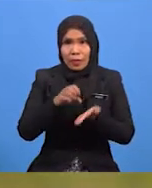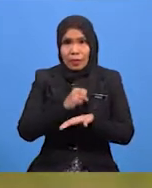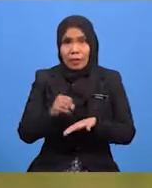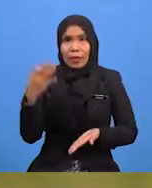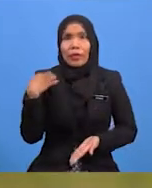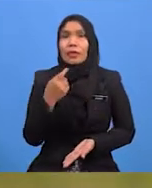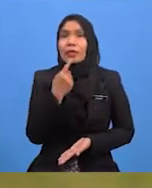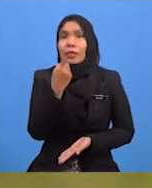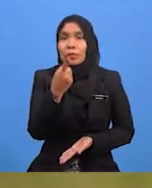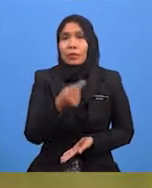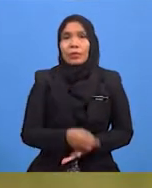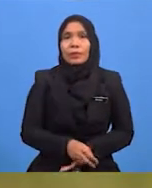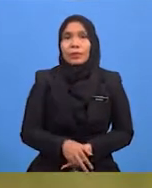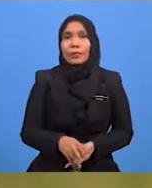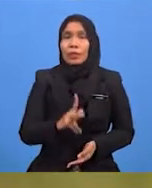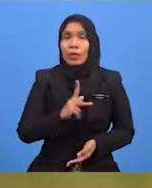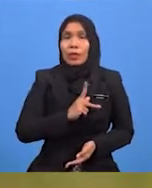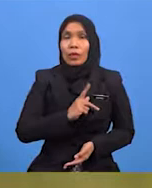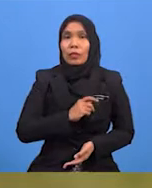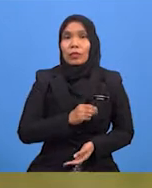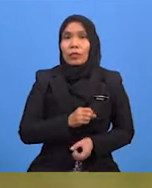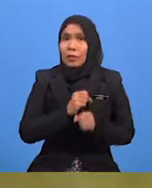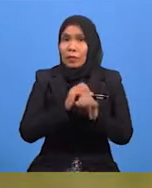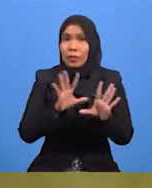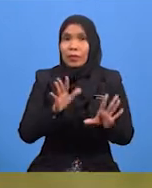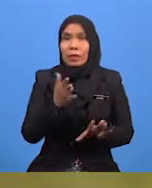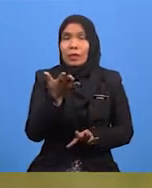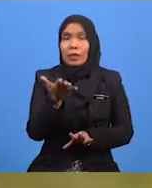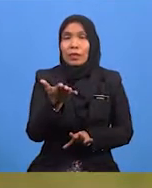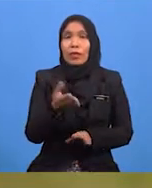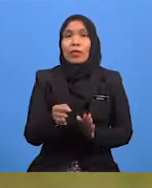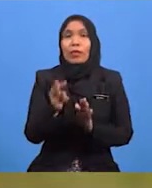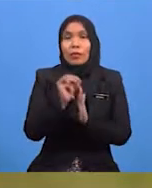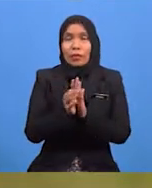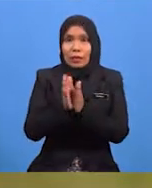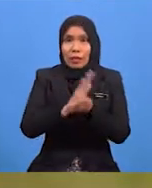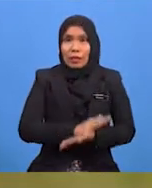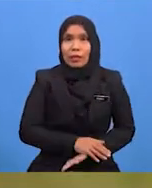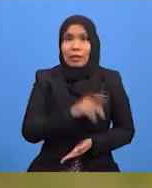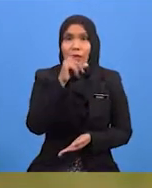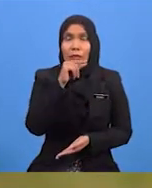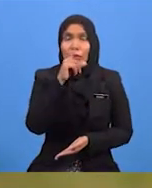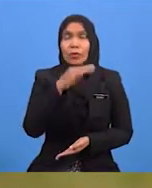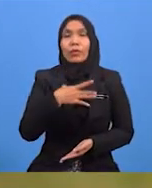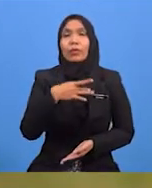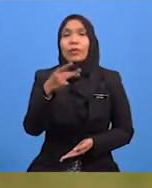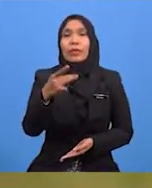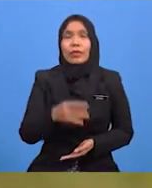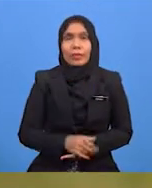ada menyebut, "Ku lepaskan kau menjadi burung putih." Bererti,